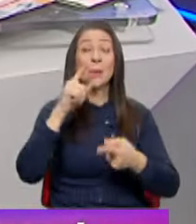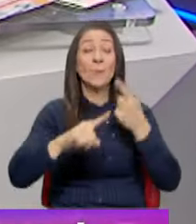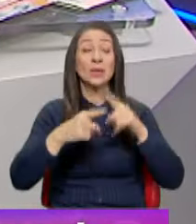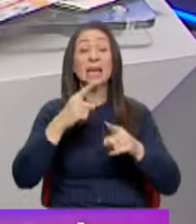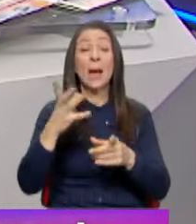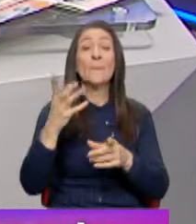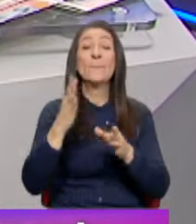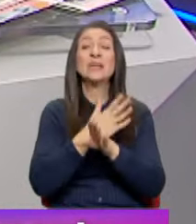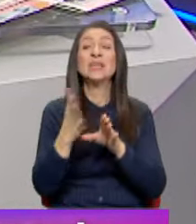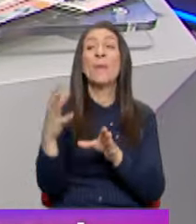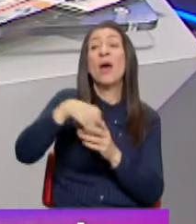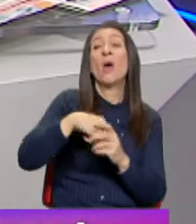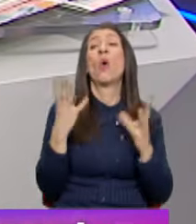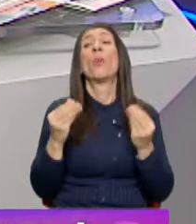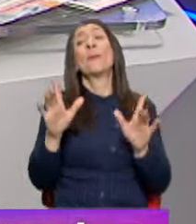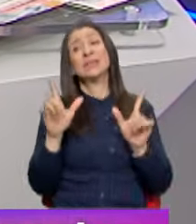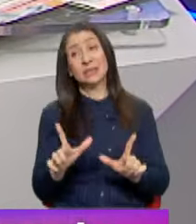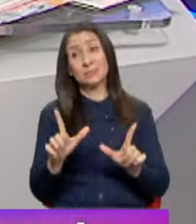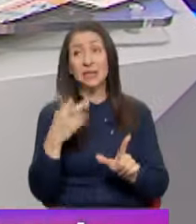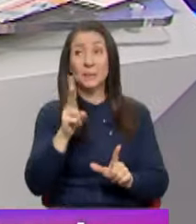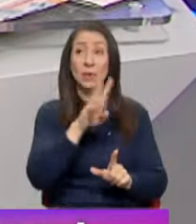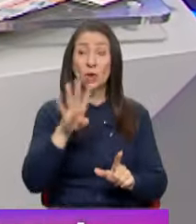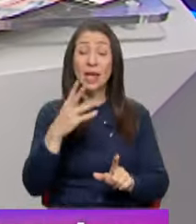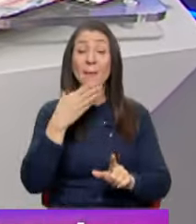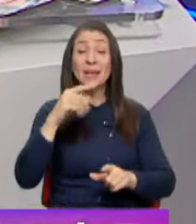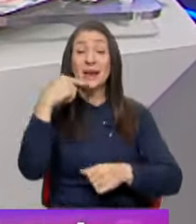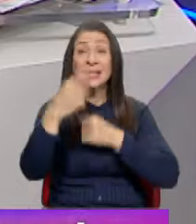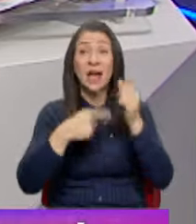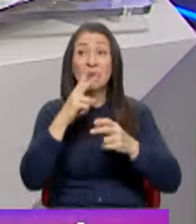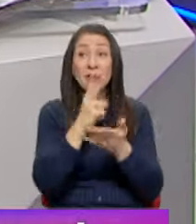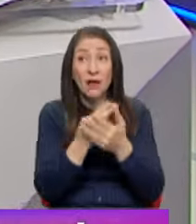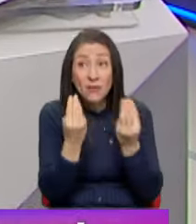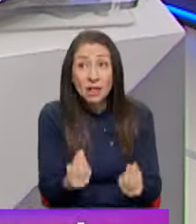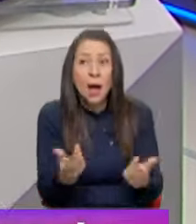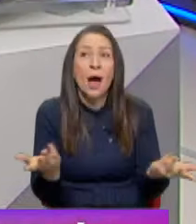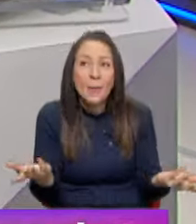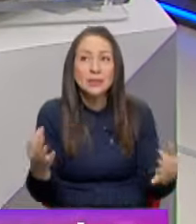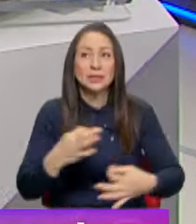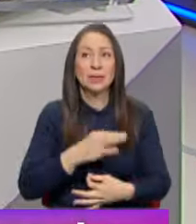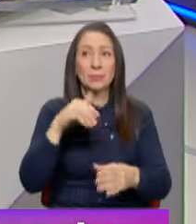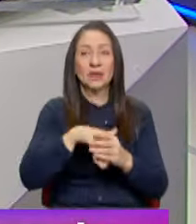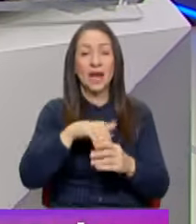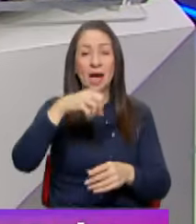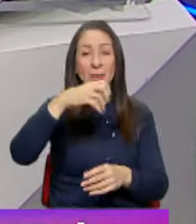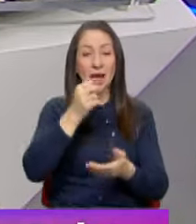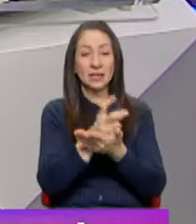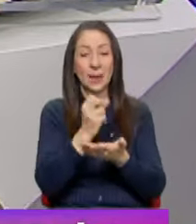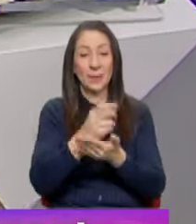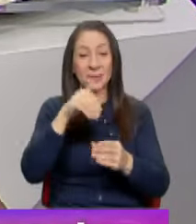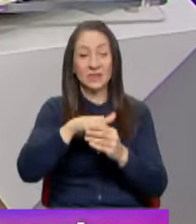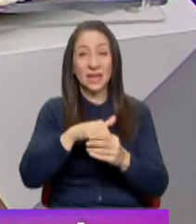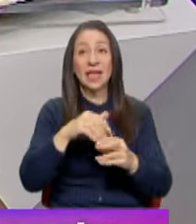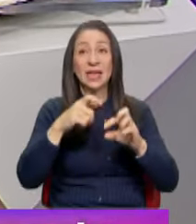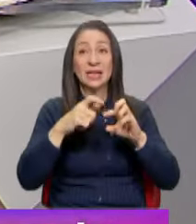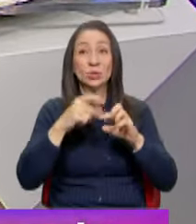siyasete malzeme olmamalı 2024 yılı emekliler yılı ilan edildi ama Sayın milletvekili AK Parti adaman milletvekili